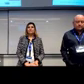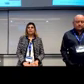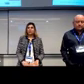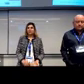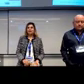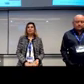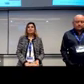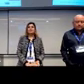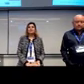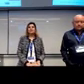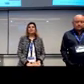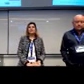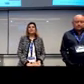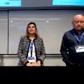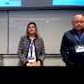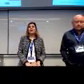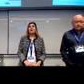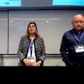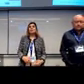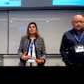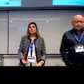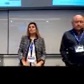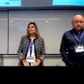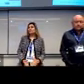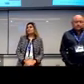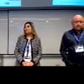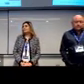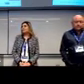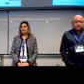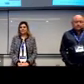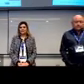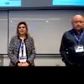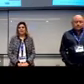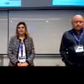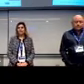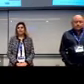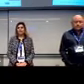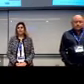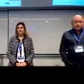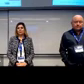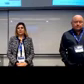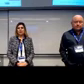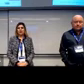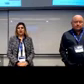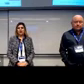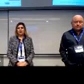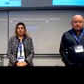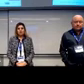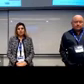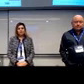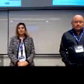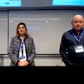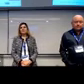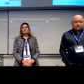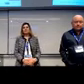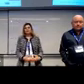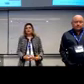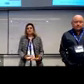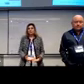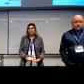en français en administration des affaires pour l'utilisation d'Excel en enseignement.